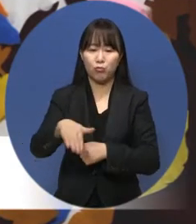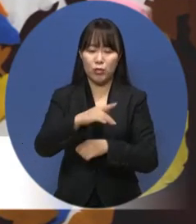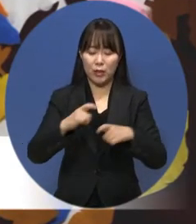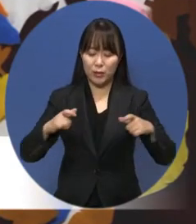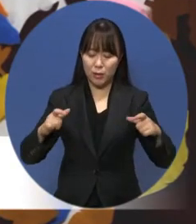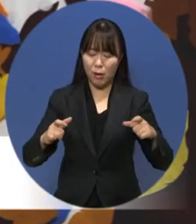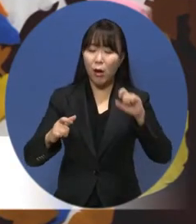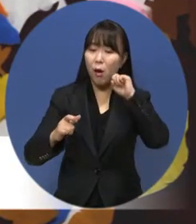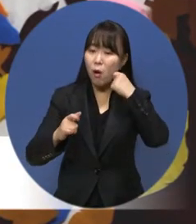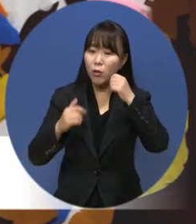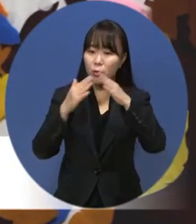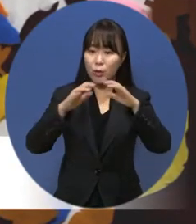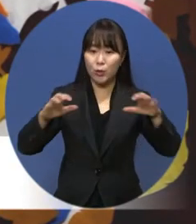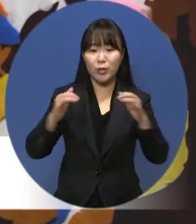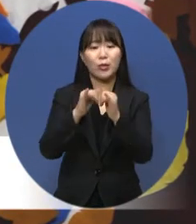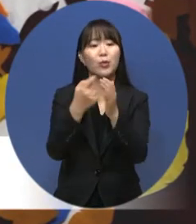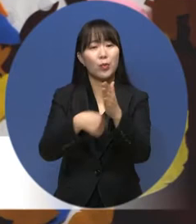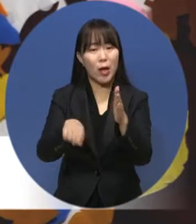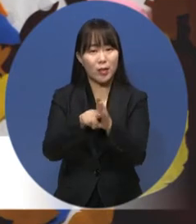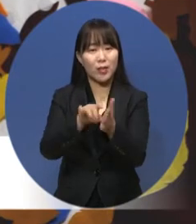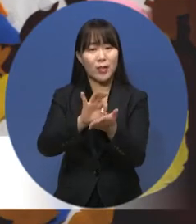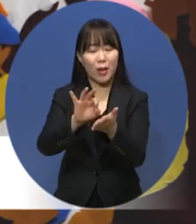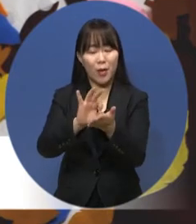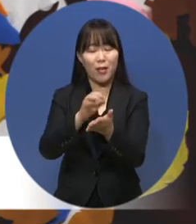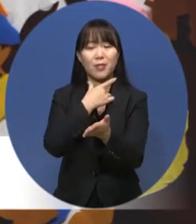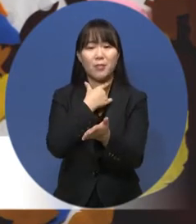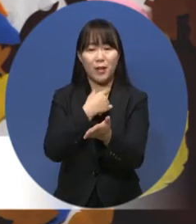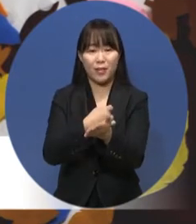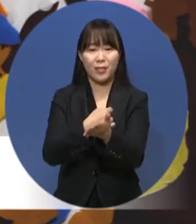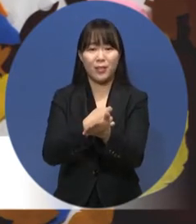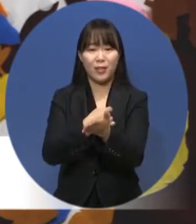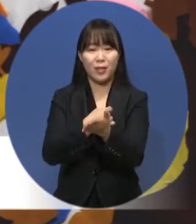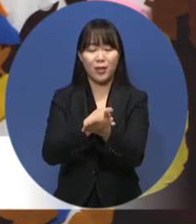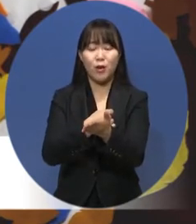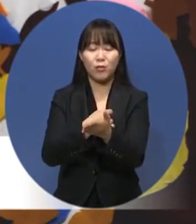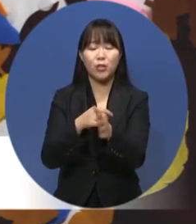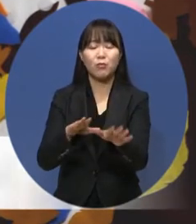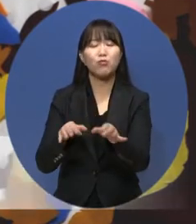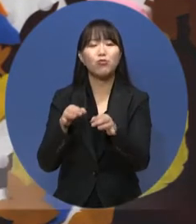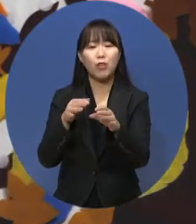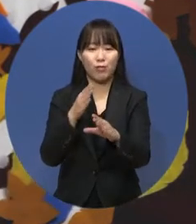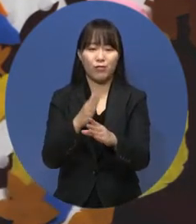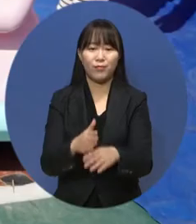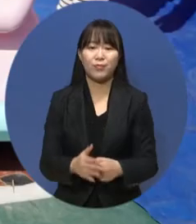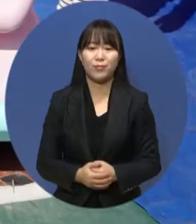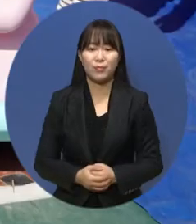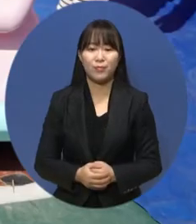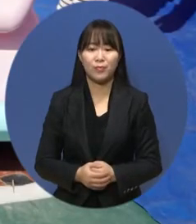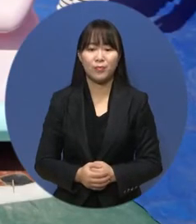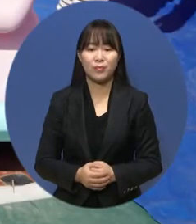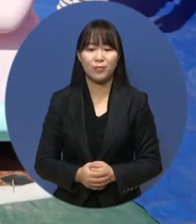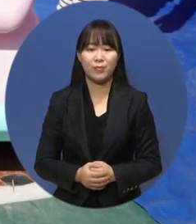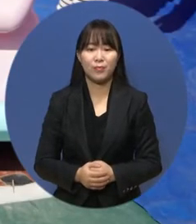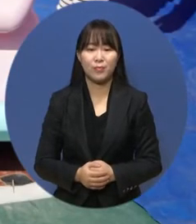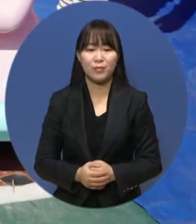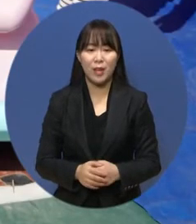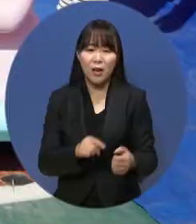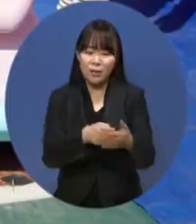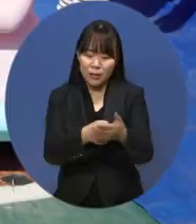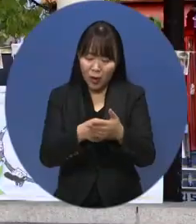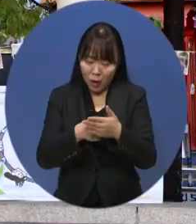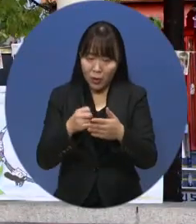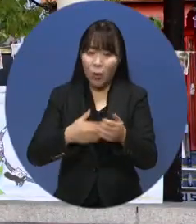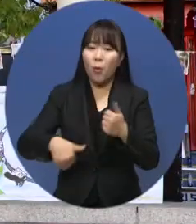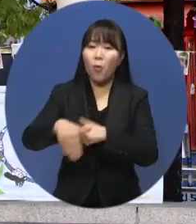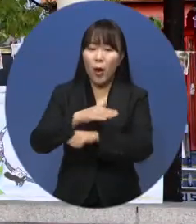어려운 이웃들을 위해서 씌워 주면 좋을 것 같아서 후원을 하고 있었어요 절약과